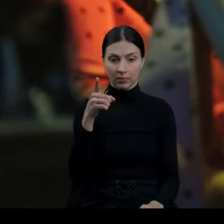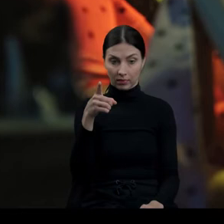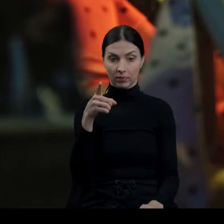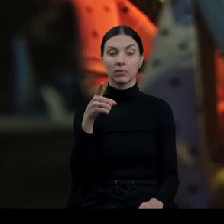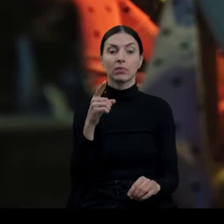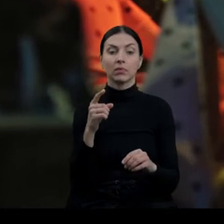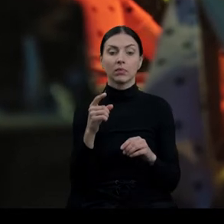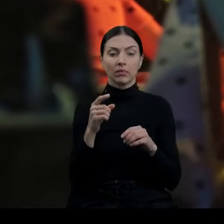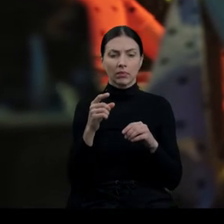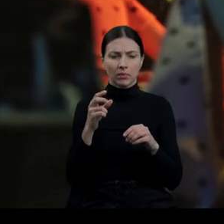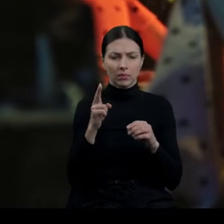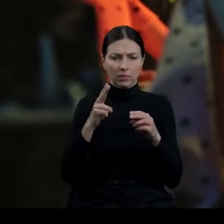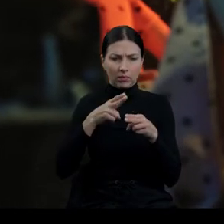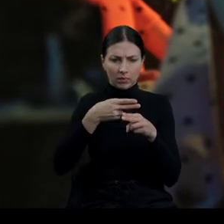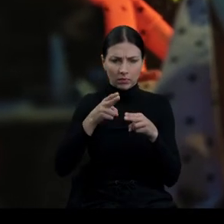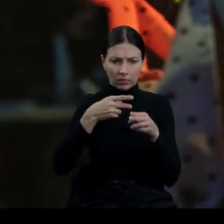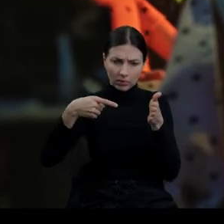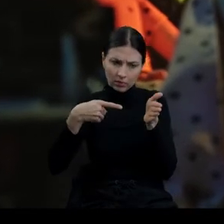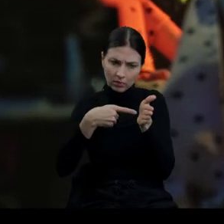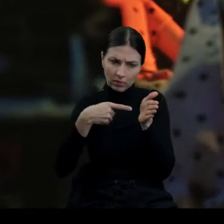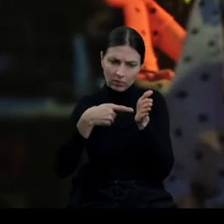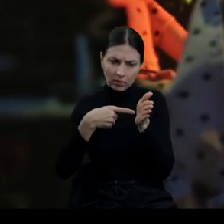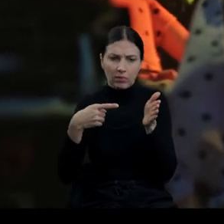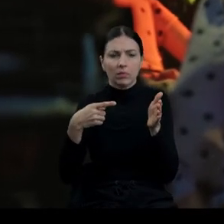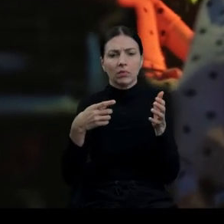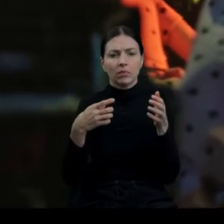W rezultacie lalka...